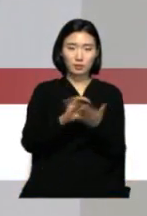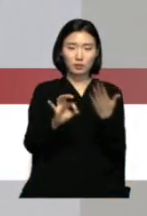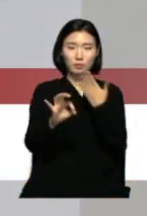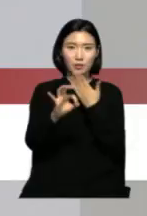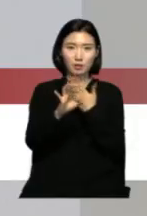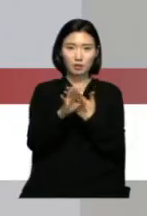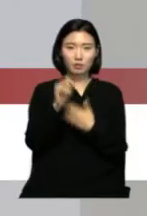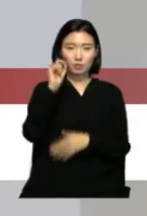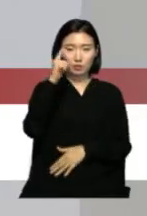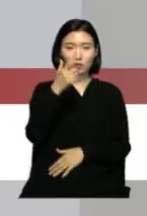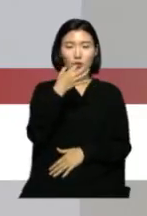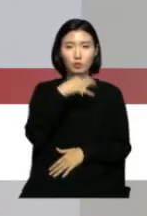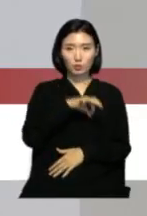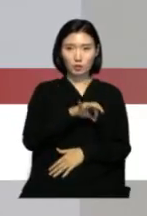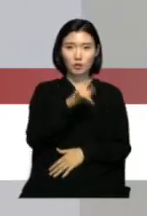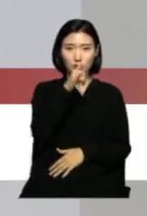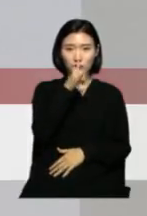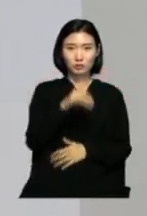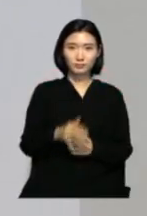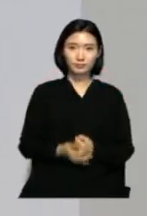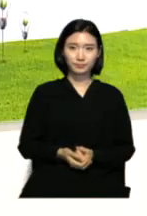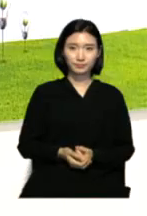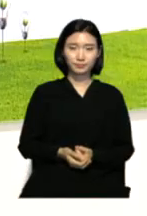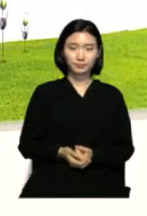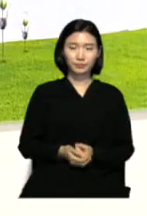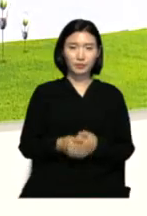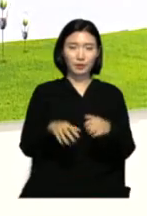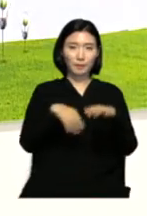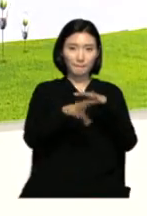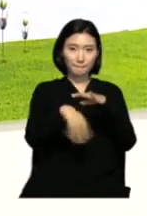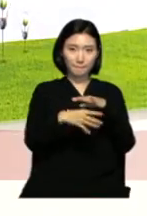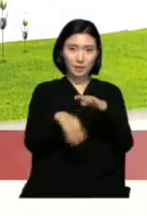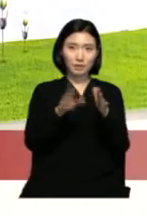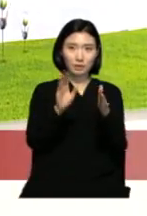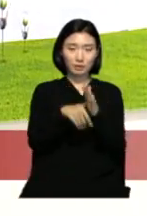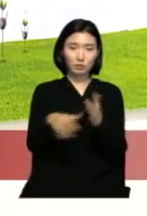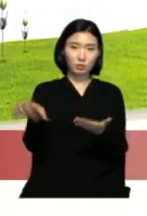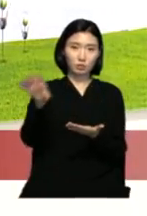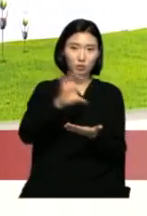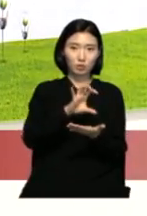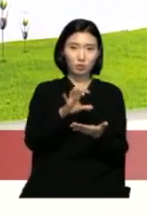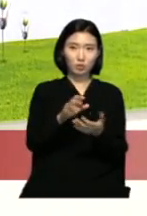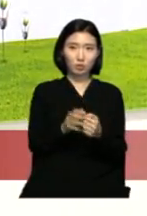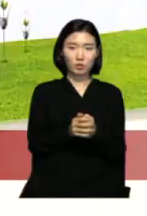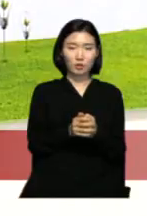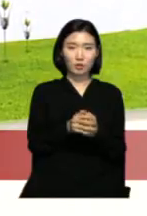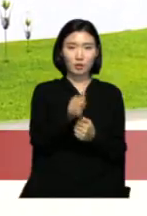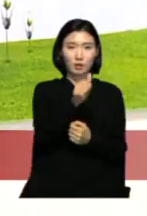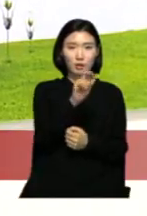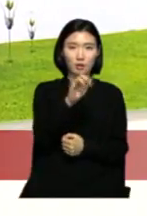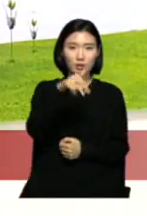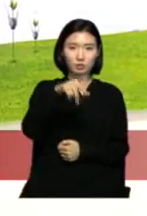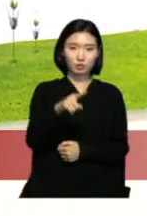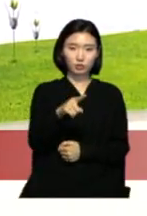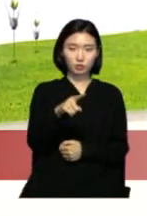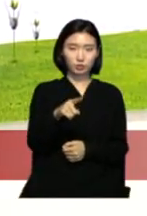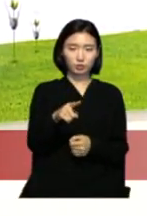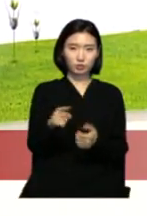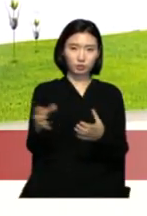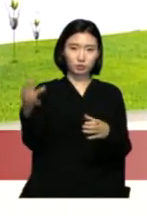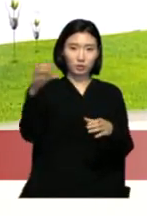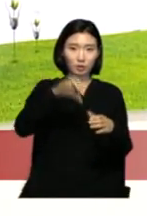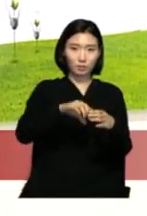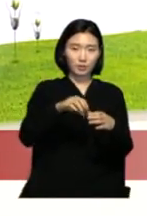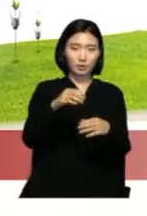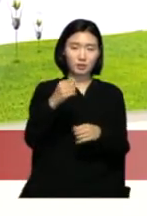탁월한 효능이 있는 것으로 알려지고 있습니다. 빨래할 때도 집어넣고 행주에 물에 담가놓으면 행주가 뽀얗게